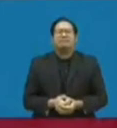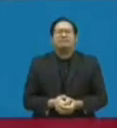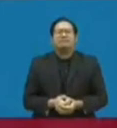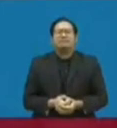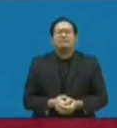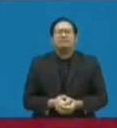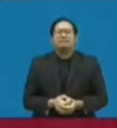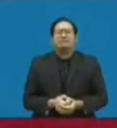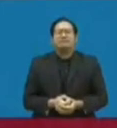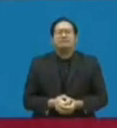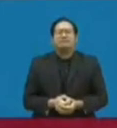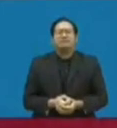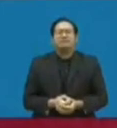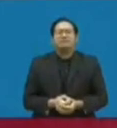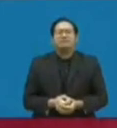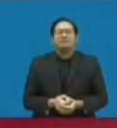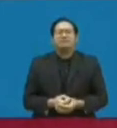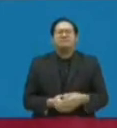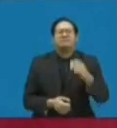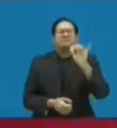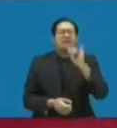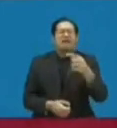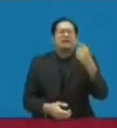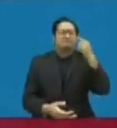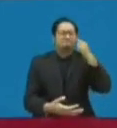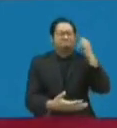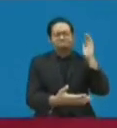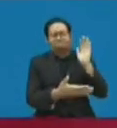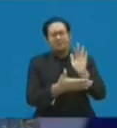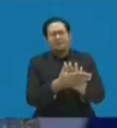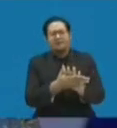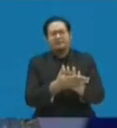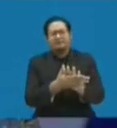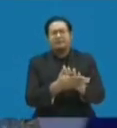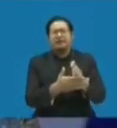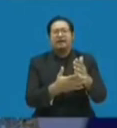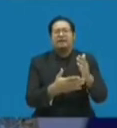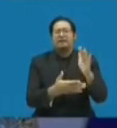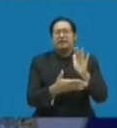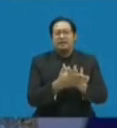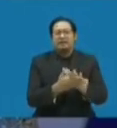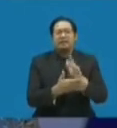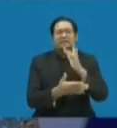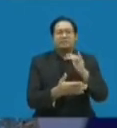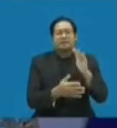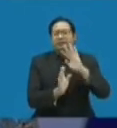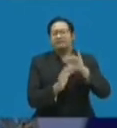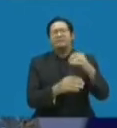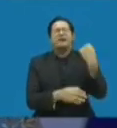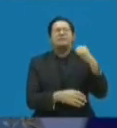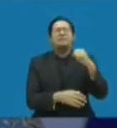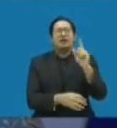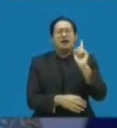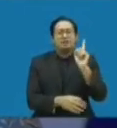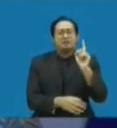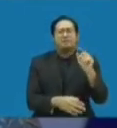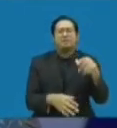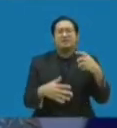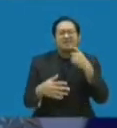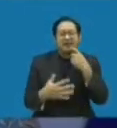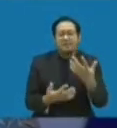Hai tidak ada yang dapat memungkiri kenyataan sebelum era bapak Presiden Jokowi yang kita cintai dan kita banggakan